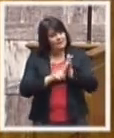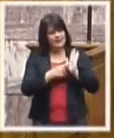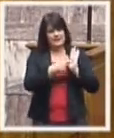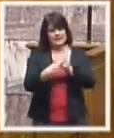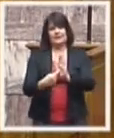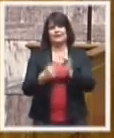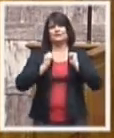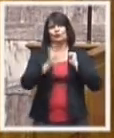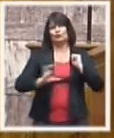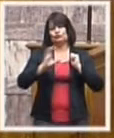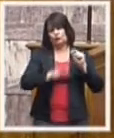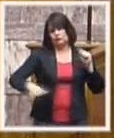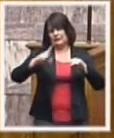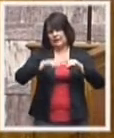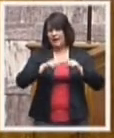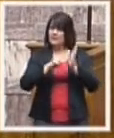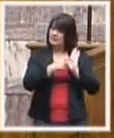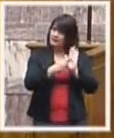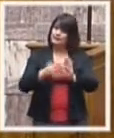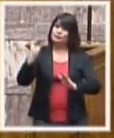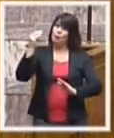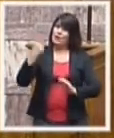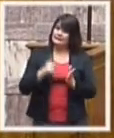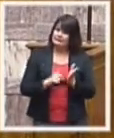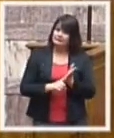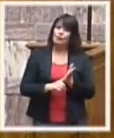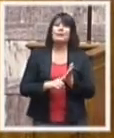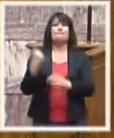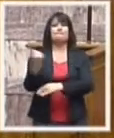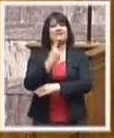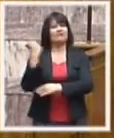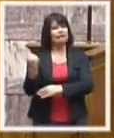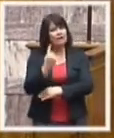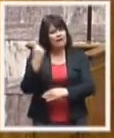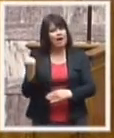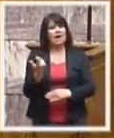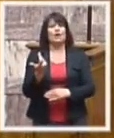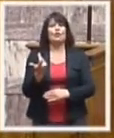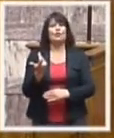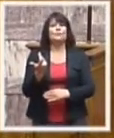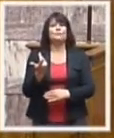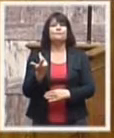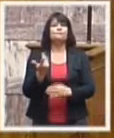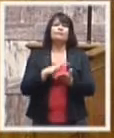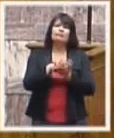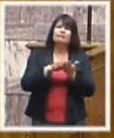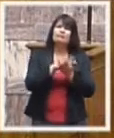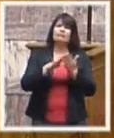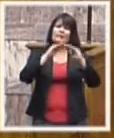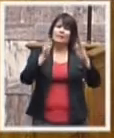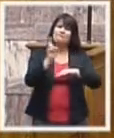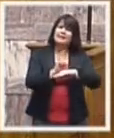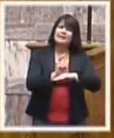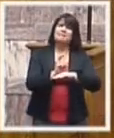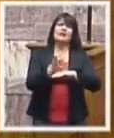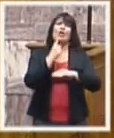ελληνικού τουρισμού, να προωθήσει τον πολιτισμό, το μονοδικό φυσικό περιβάλλον, την ενεργότητα των θρησκευτικών και ιστορικών μνημείων μας,